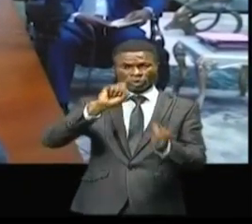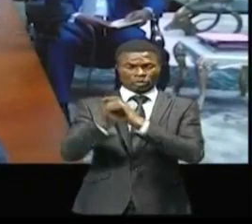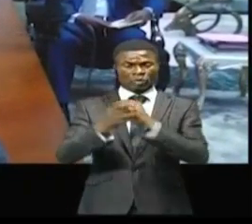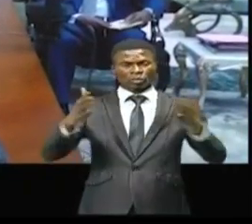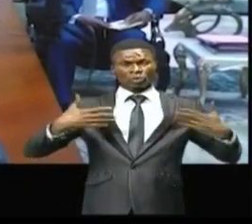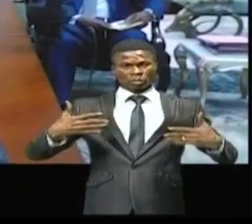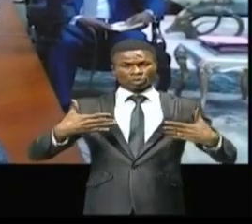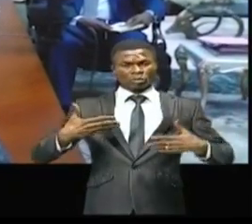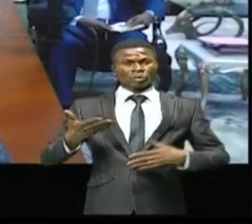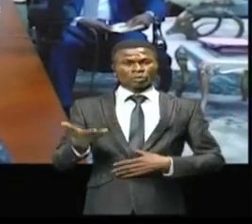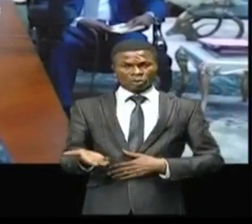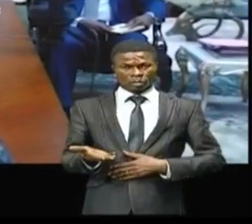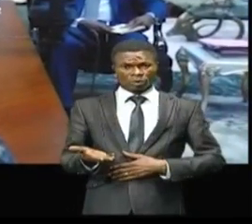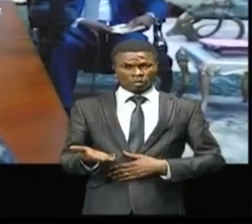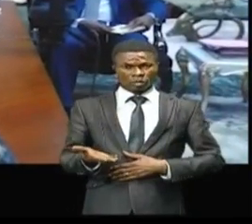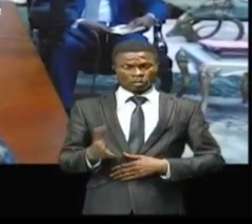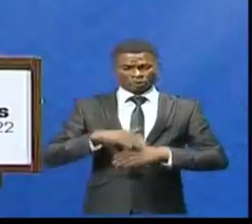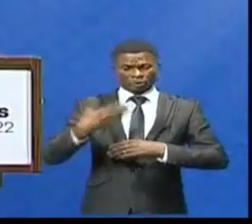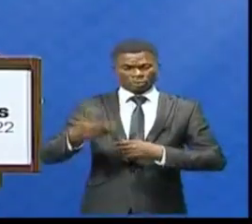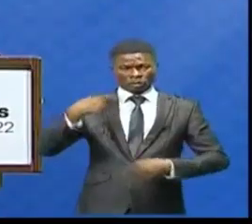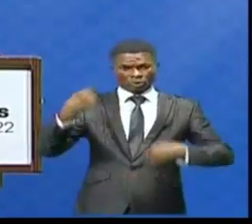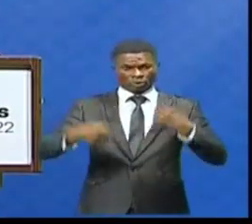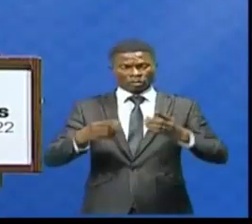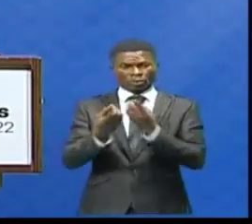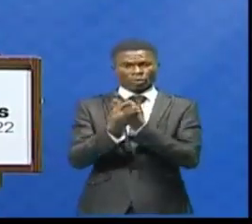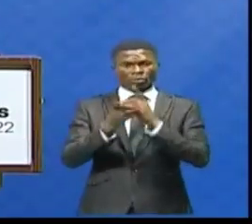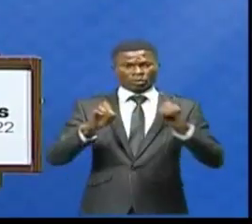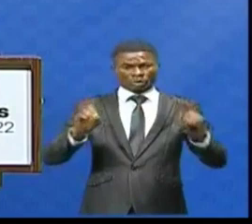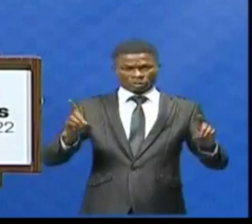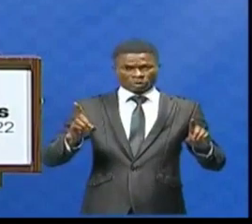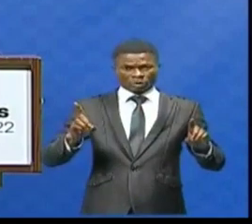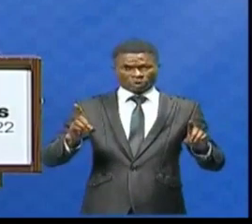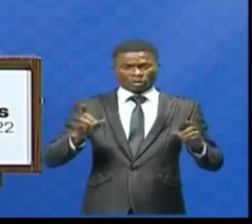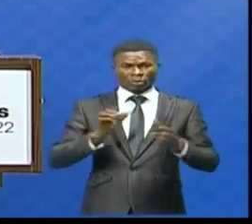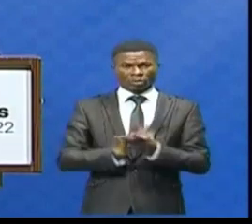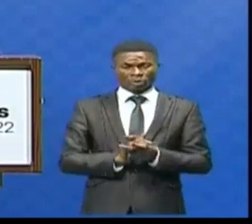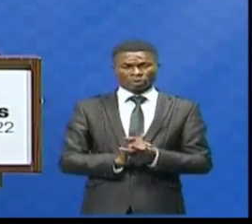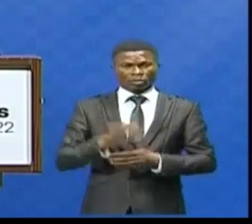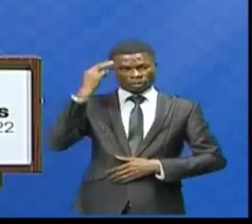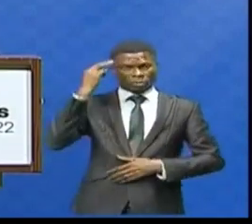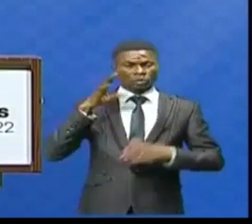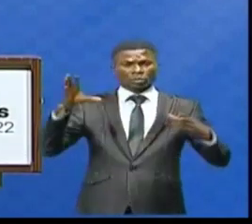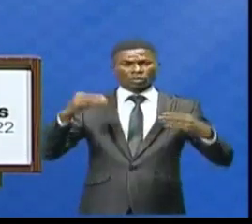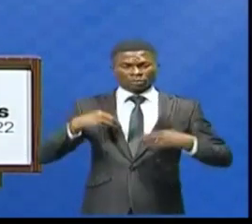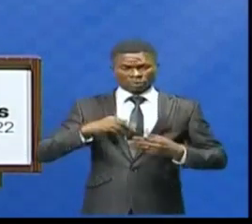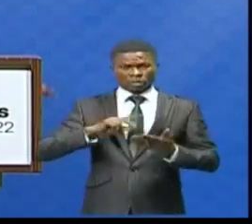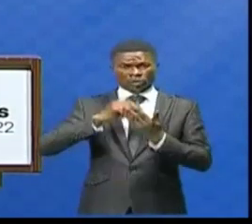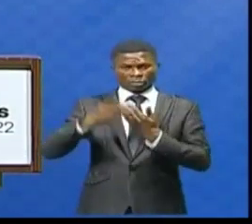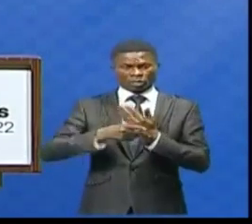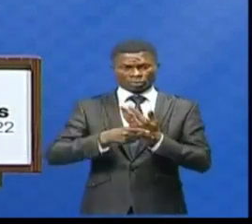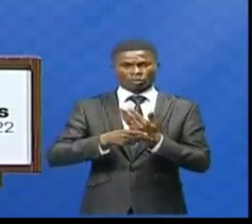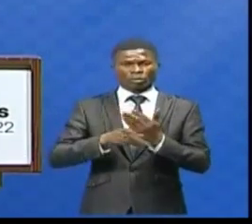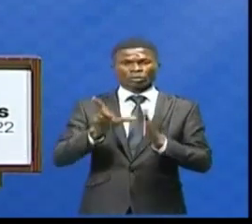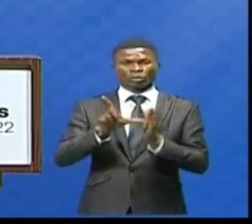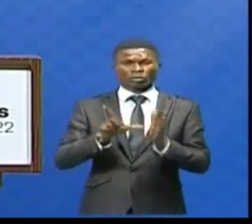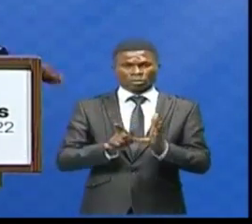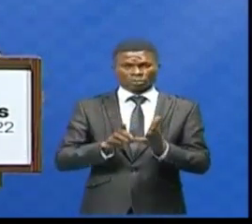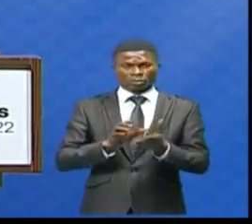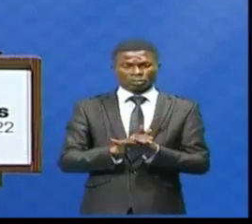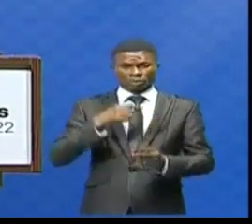climatique après débat et délibérations ces projets de lois a été adopté